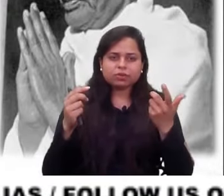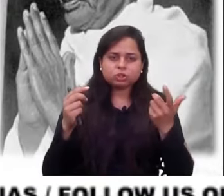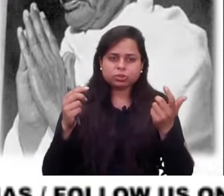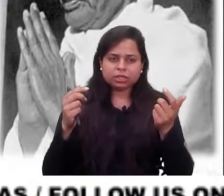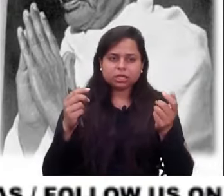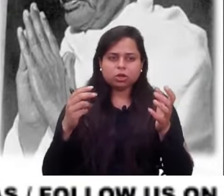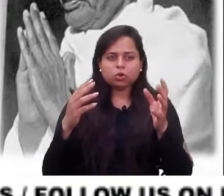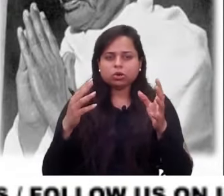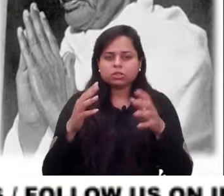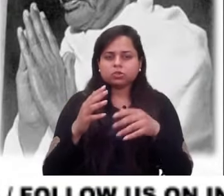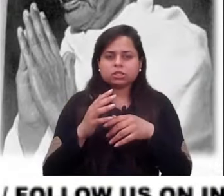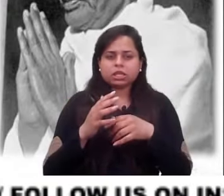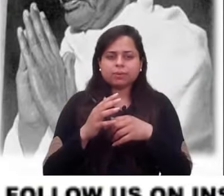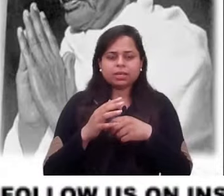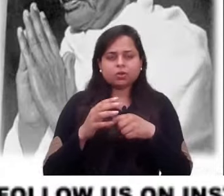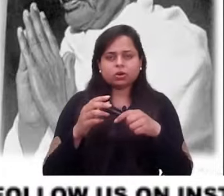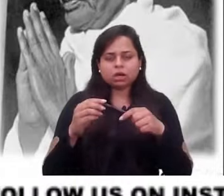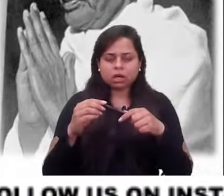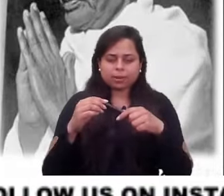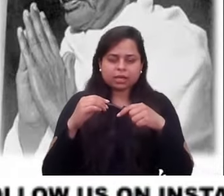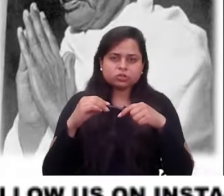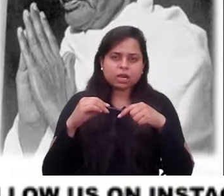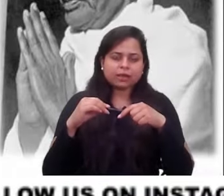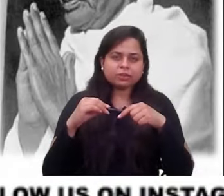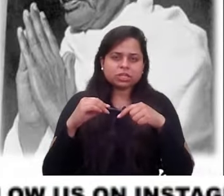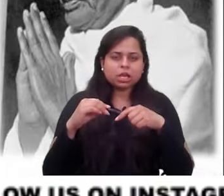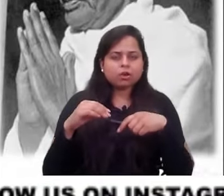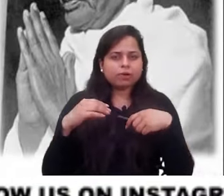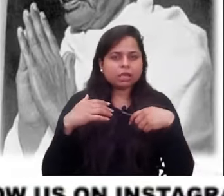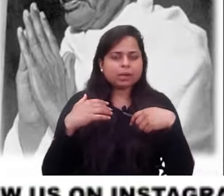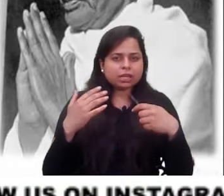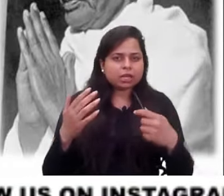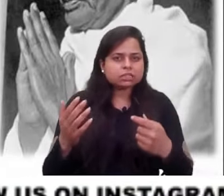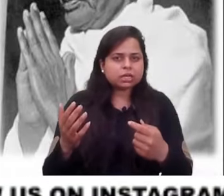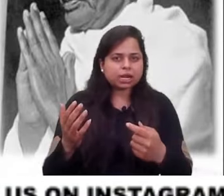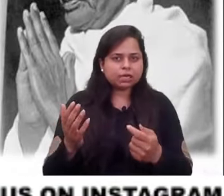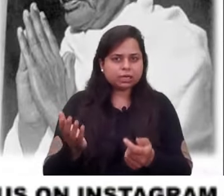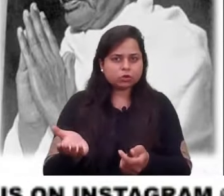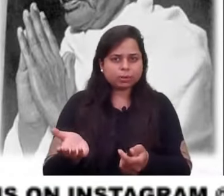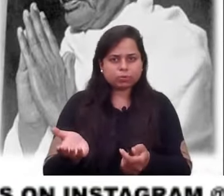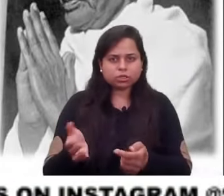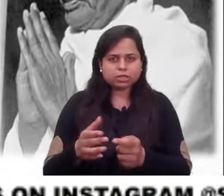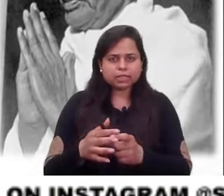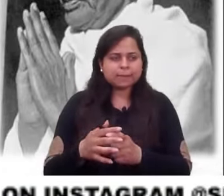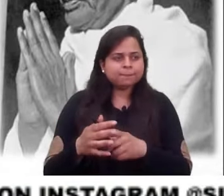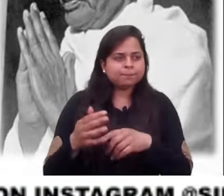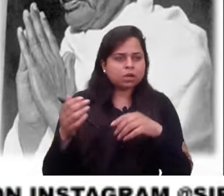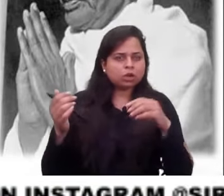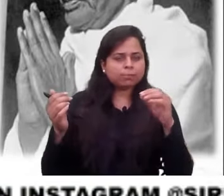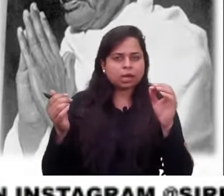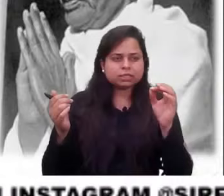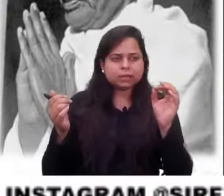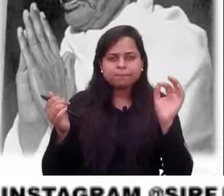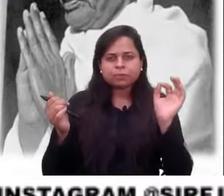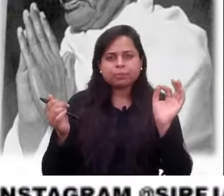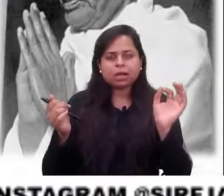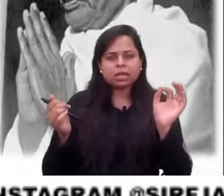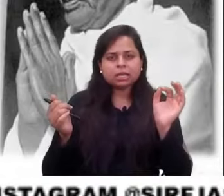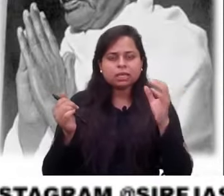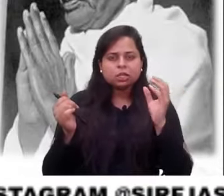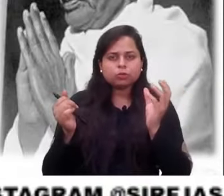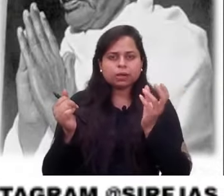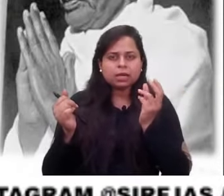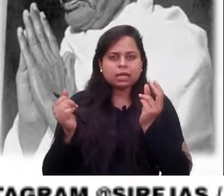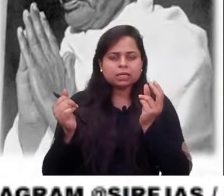मोटिव इन लोगों के देखो हमारे जो लैंग्वेज है वह हमारी पर्सनैलिटी को प्रमोट करते हैं अगर बात करें